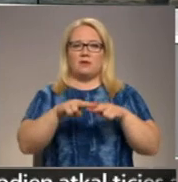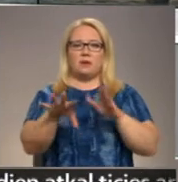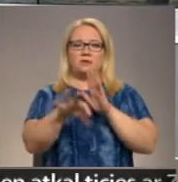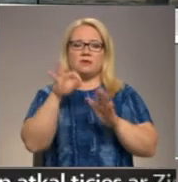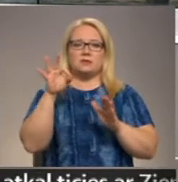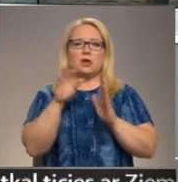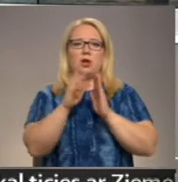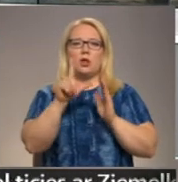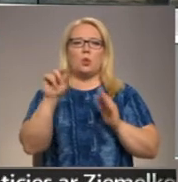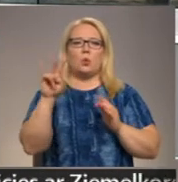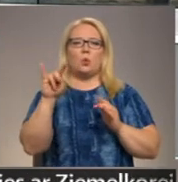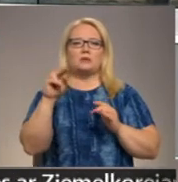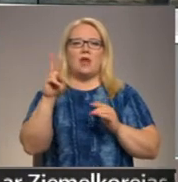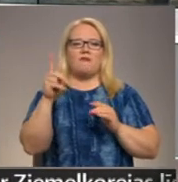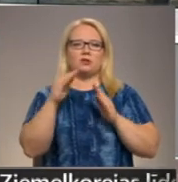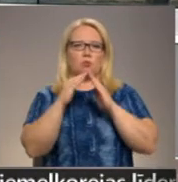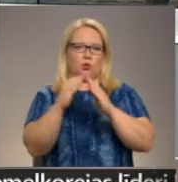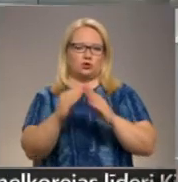bija izvēlēta Lūznavas muiža.